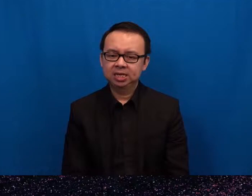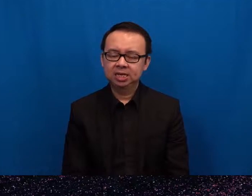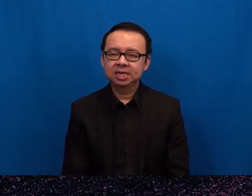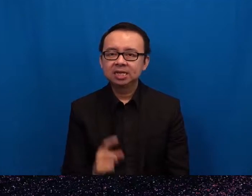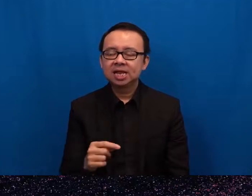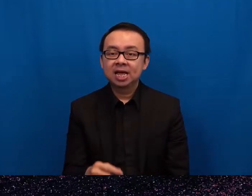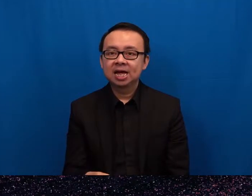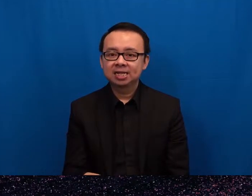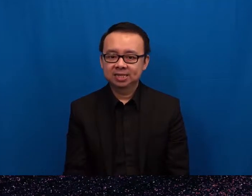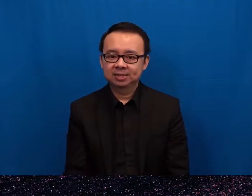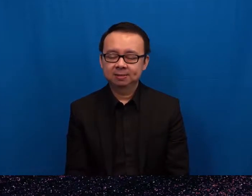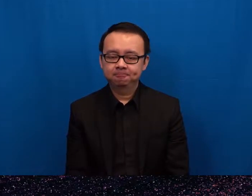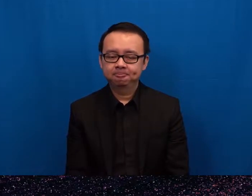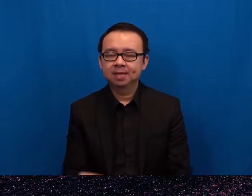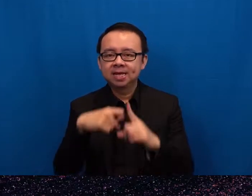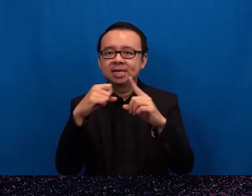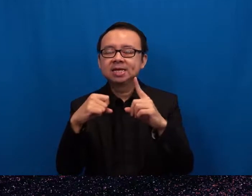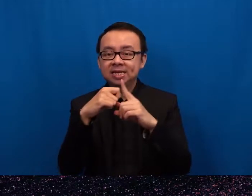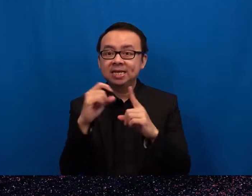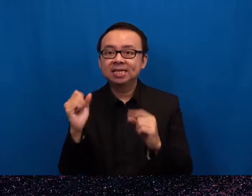Kisah para Rasul pasal 19.